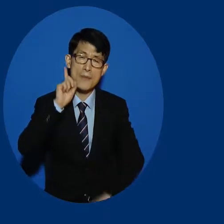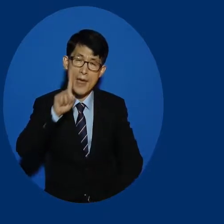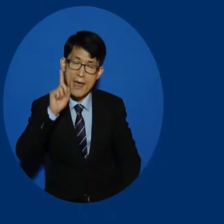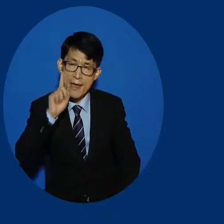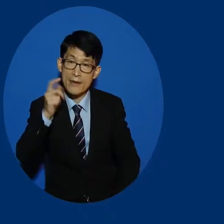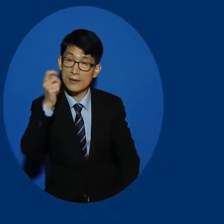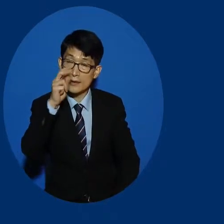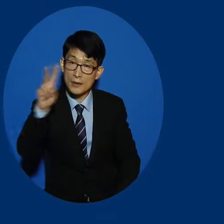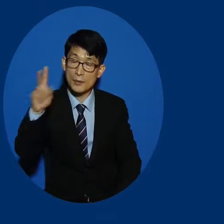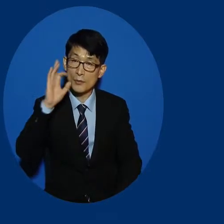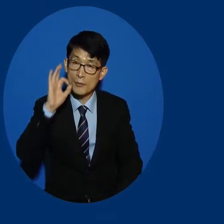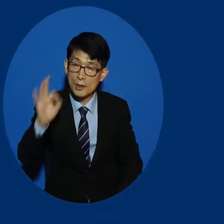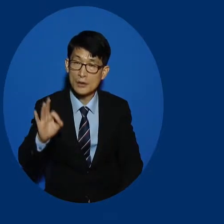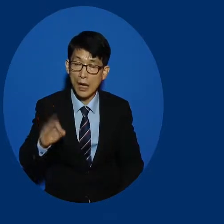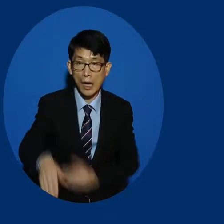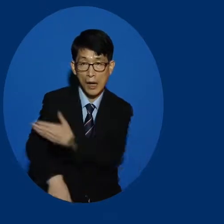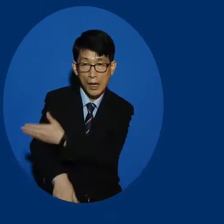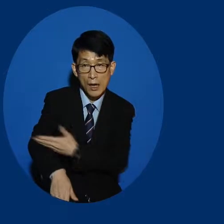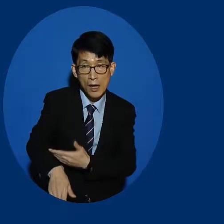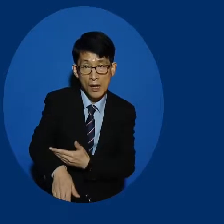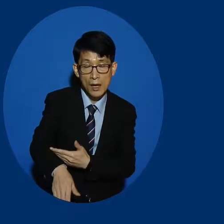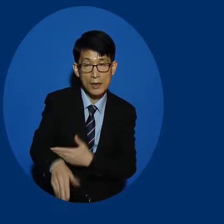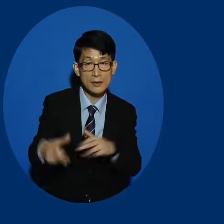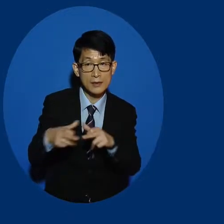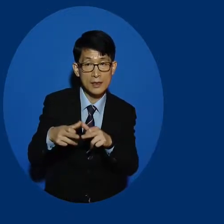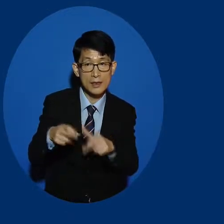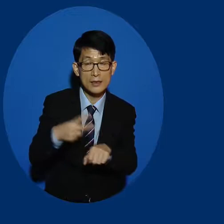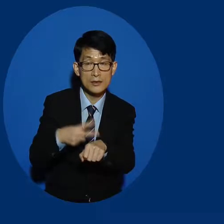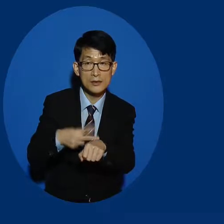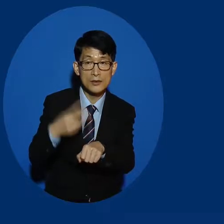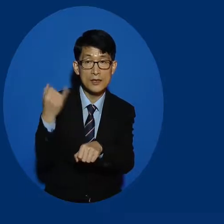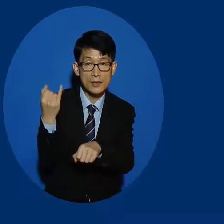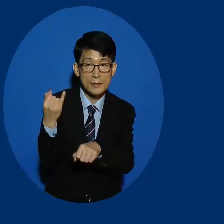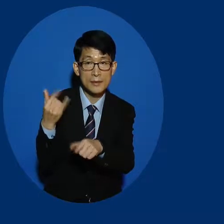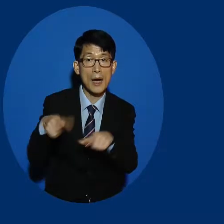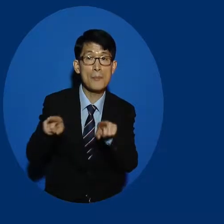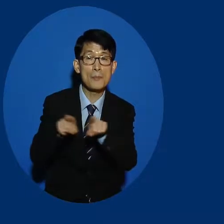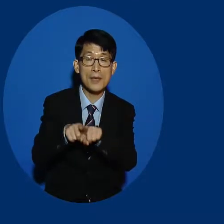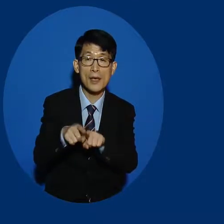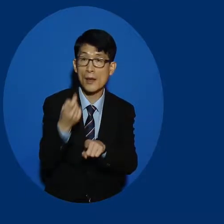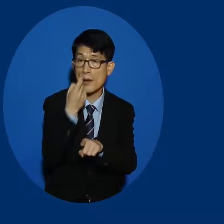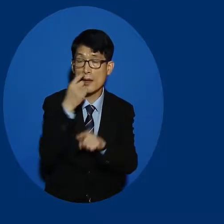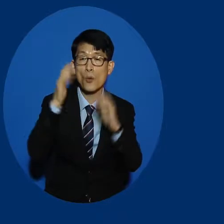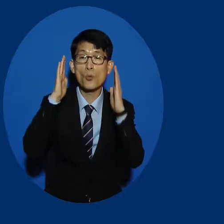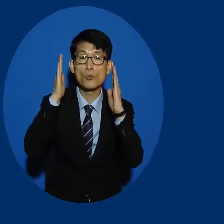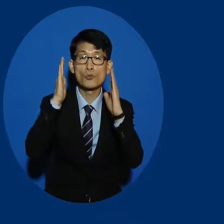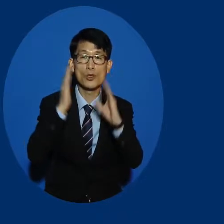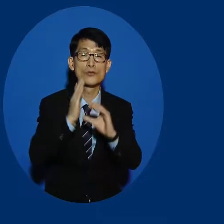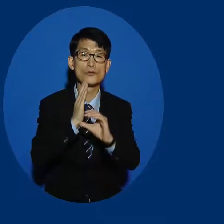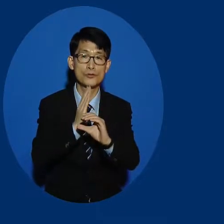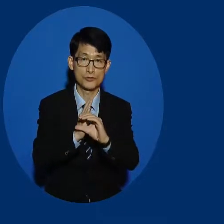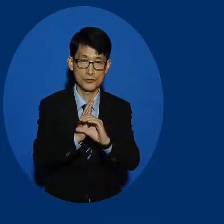통해서 팔이 절단된 장애인 선생님과 함께 수업을 해요.